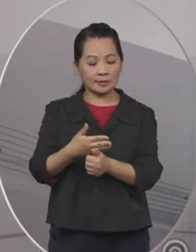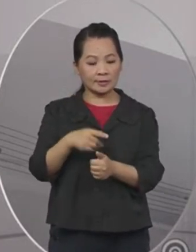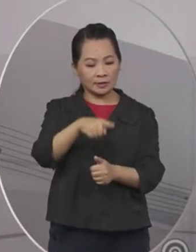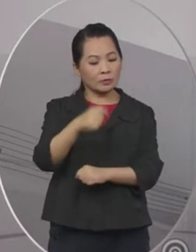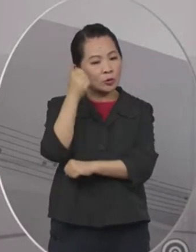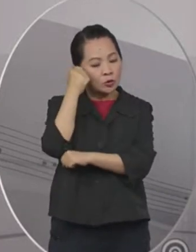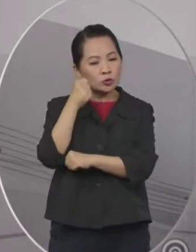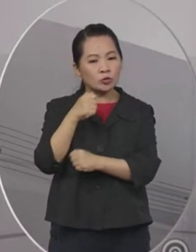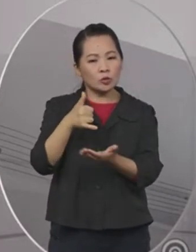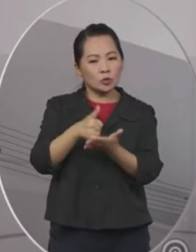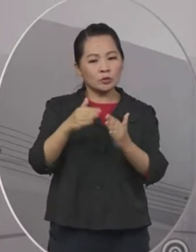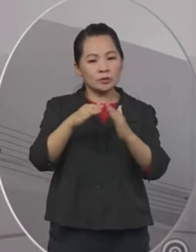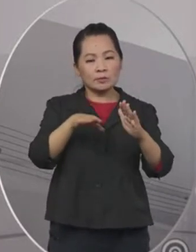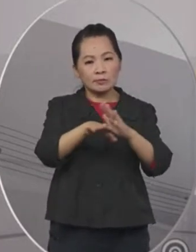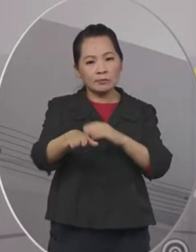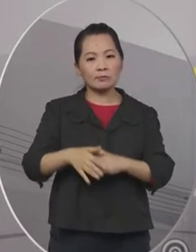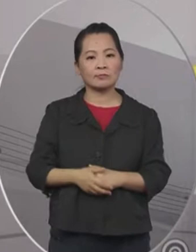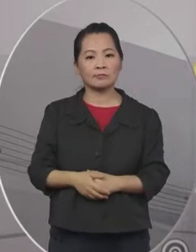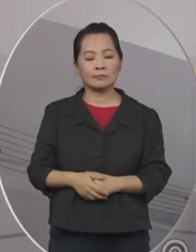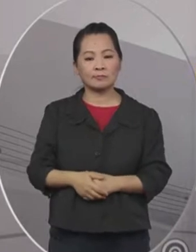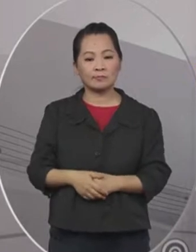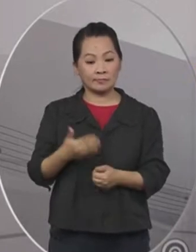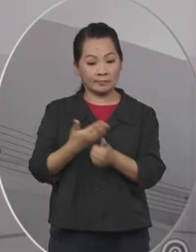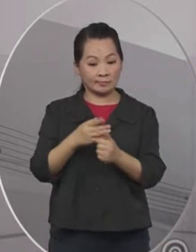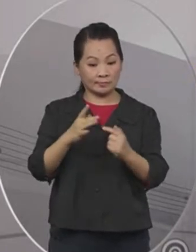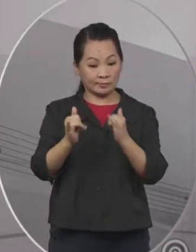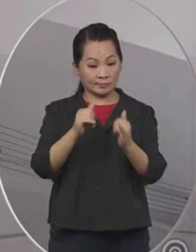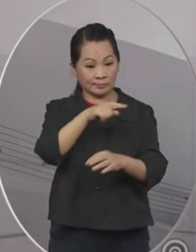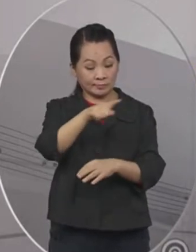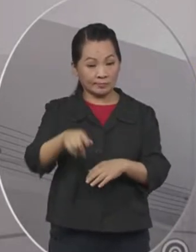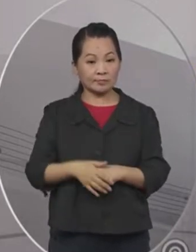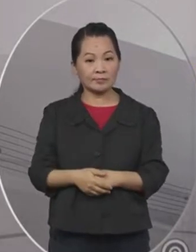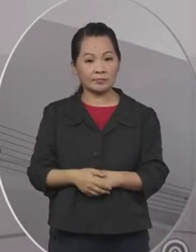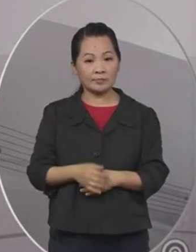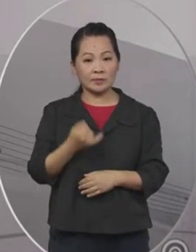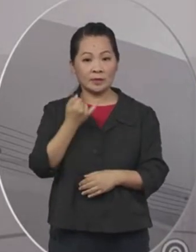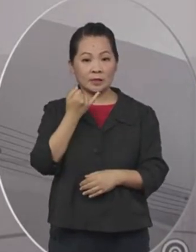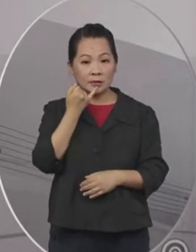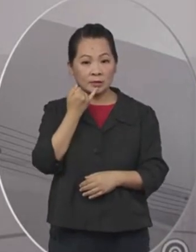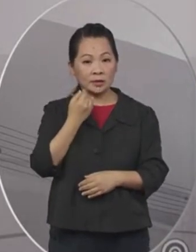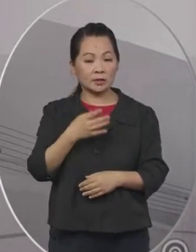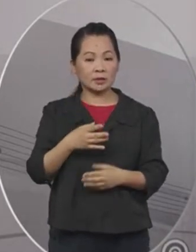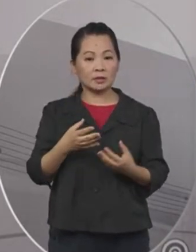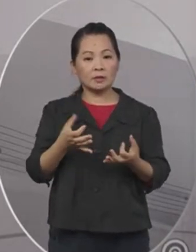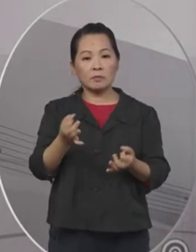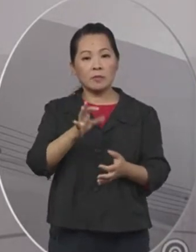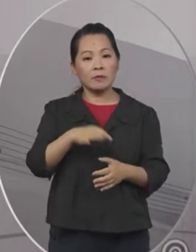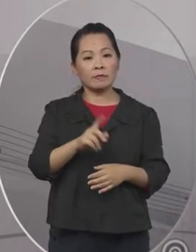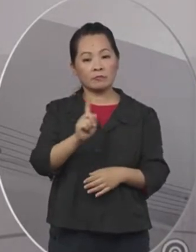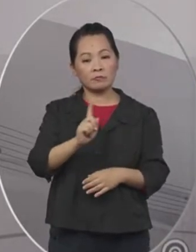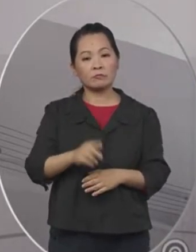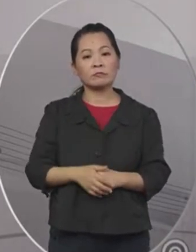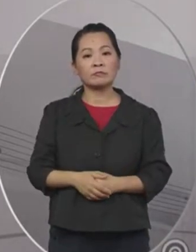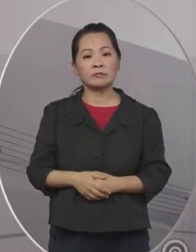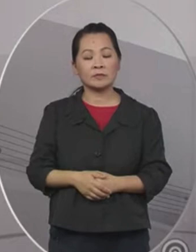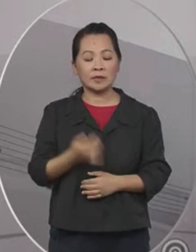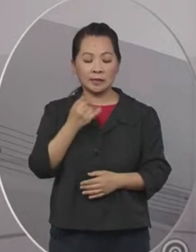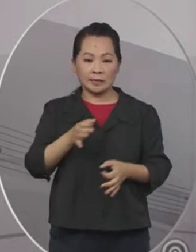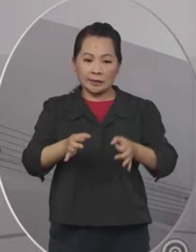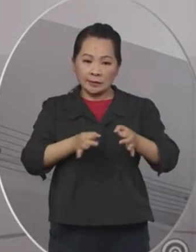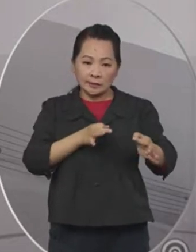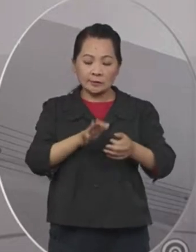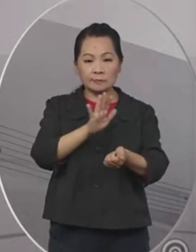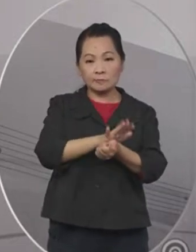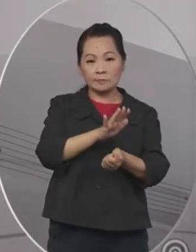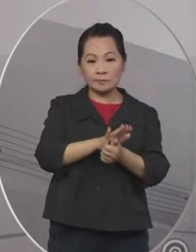民，并且研议提供给当地居民无料打炮券的可能，借此改善其经济状况，